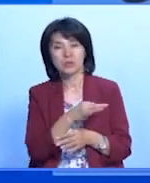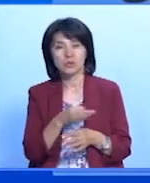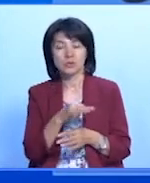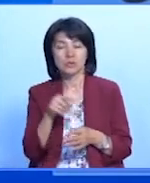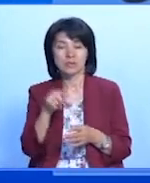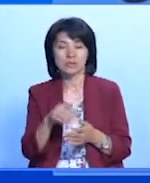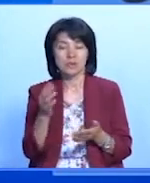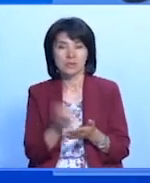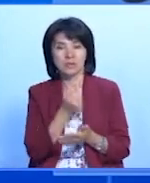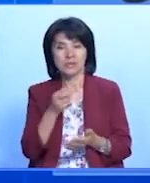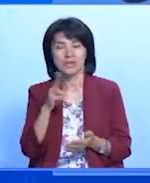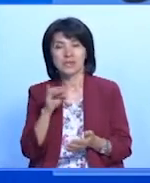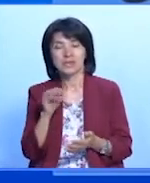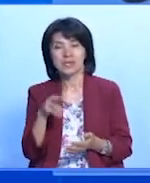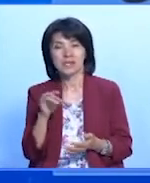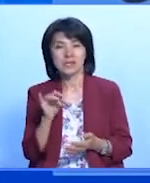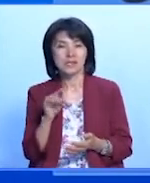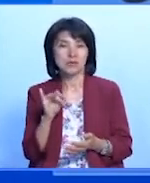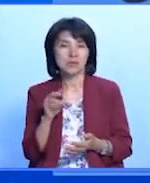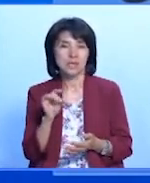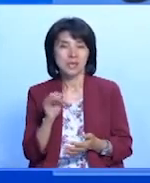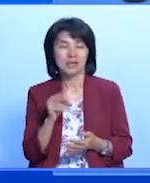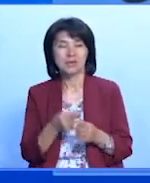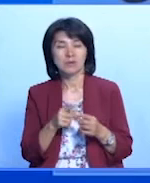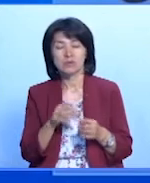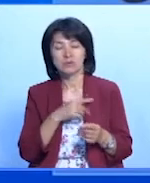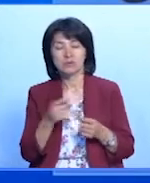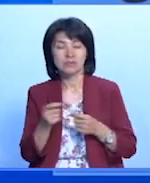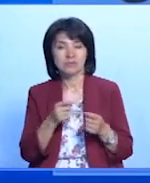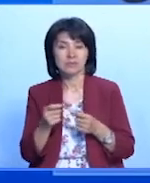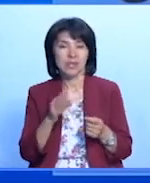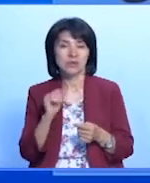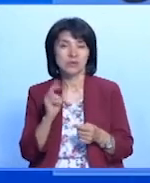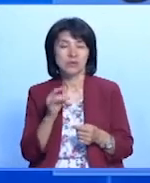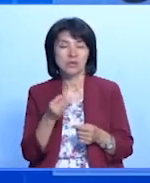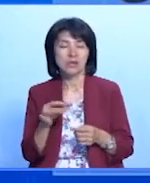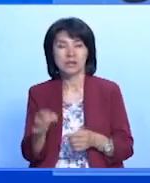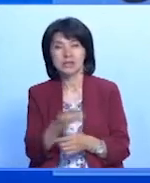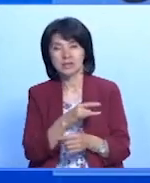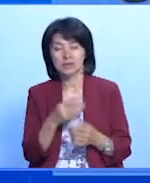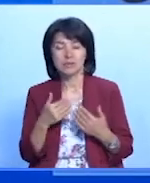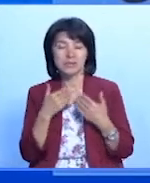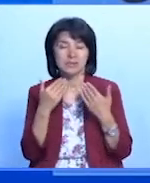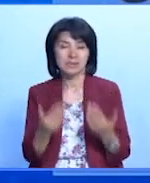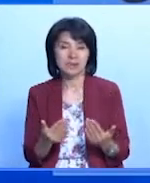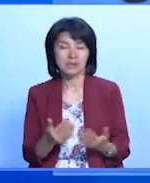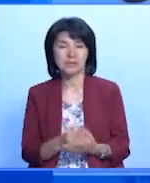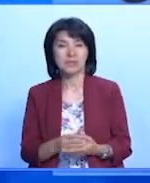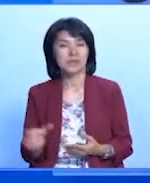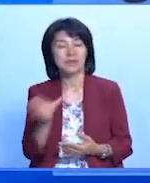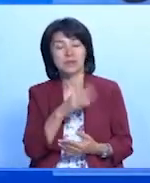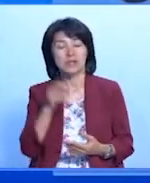вошел дидар ибраев руководитель аппарата акима актогайского района поздравляем победителя но и всех